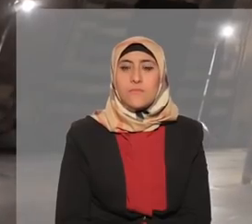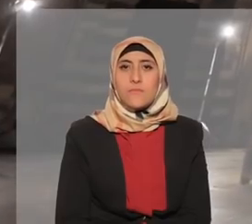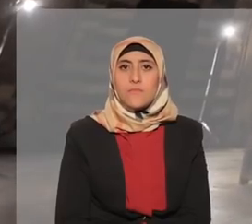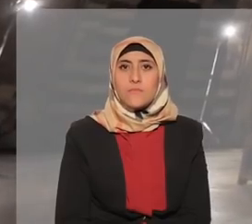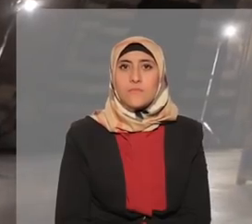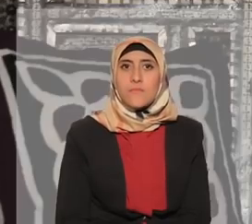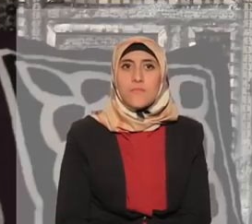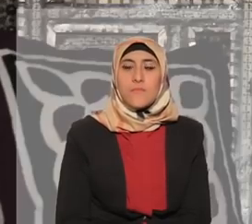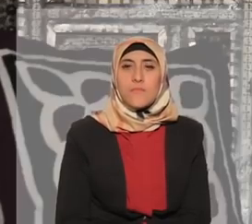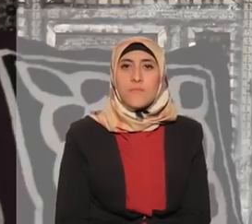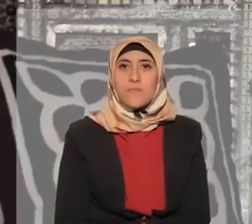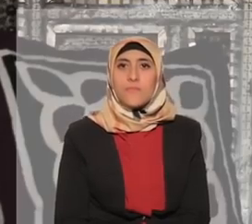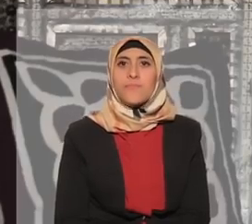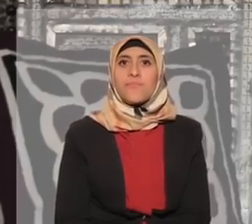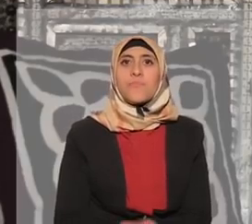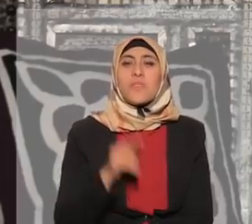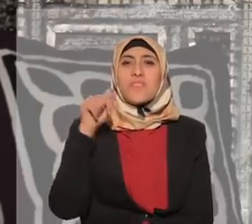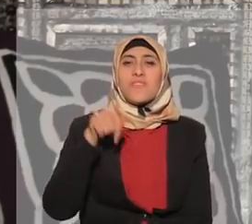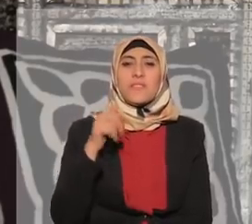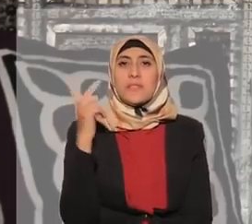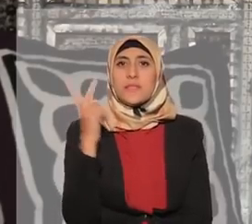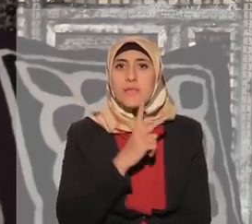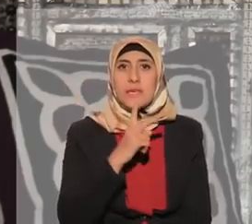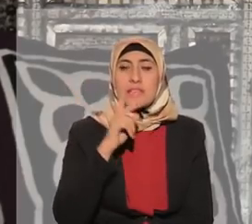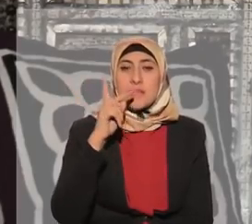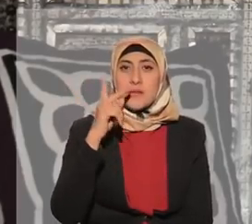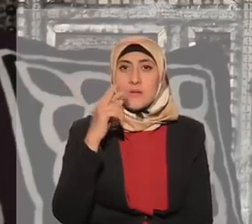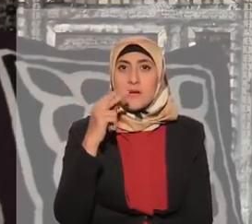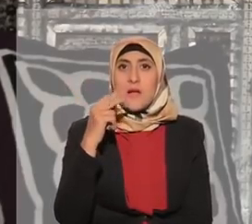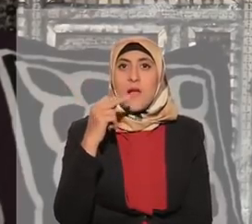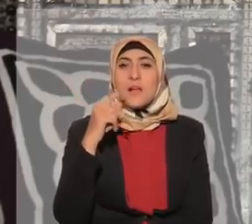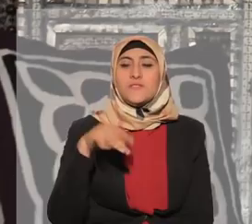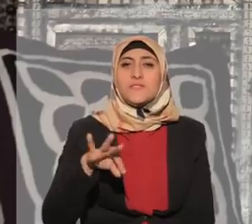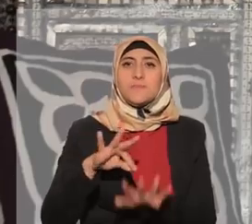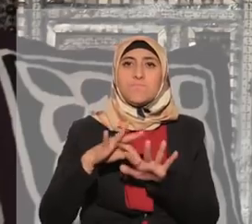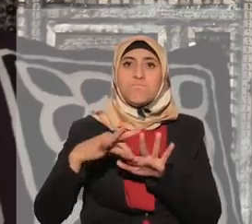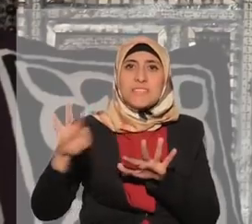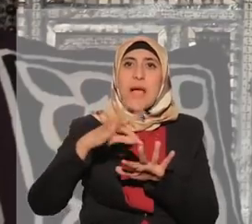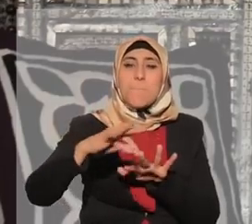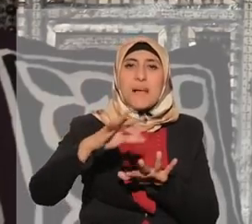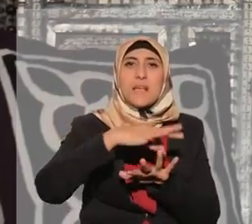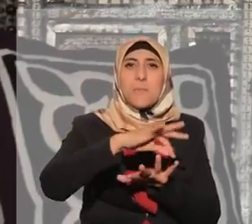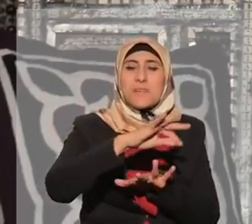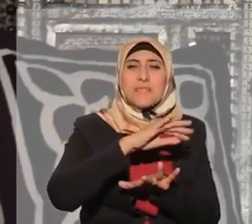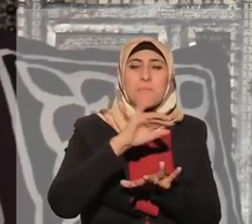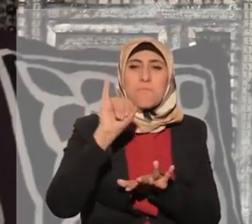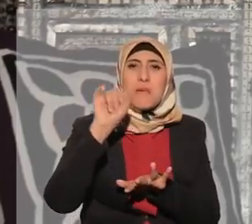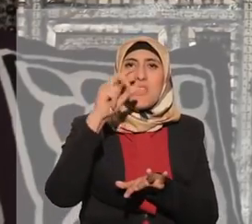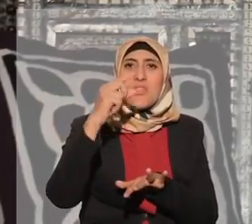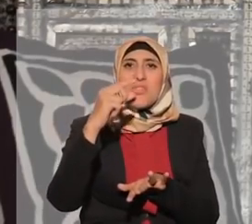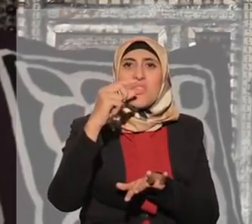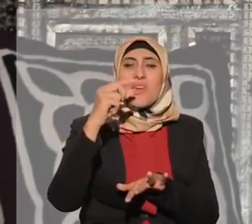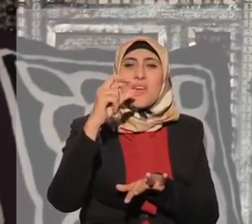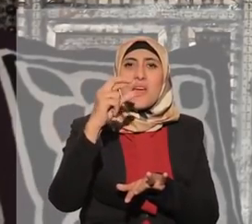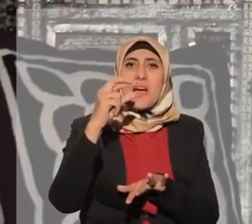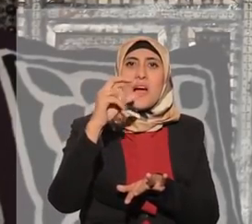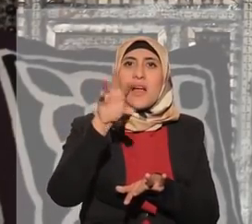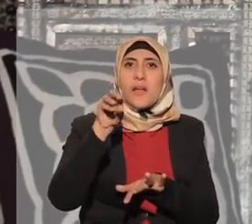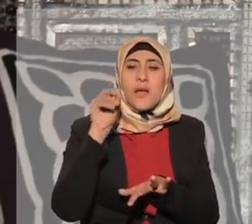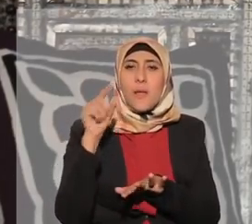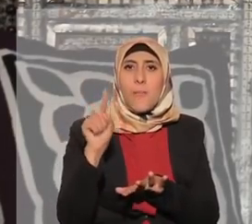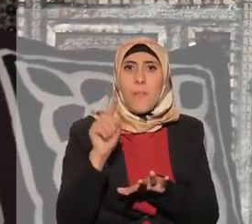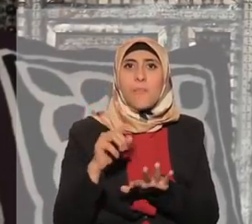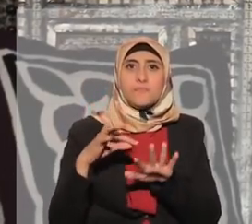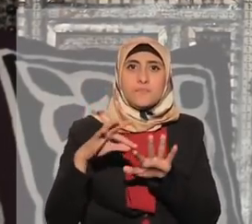سفيانين، سفيان الثوري سفيان بن عيينة، يعني من أهل المذاهب، لكن بعض المذاهب هذه انقرضت لأنه لم يستمر